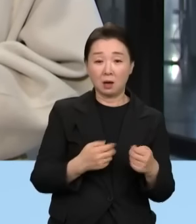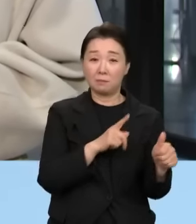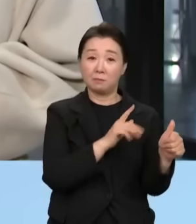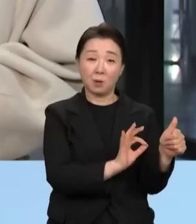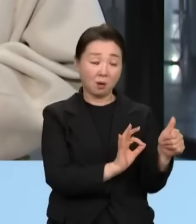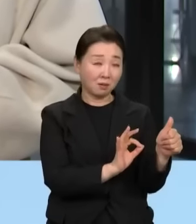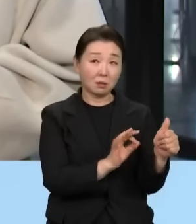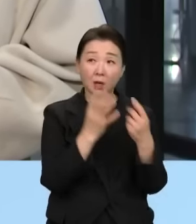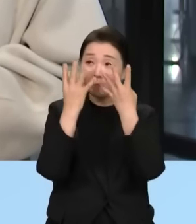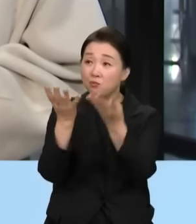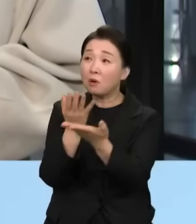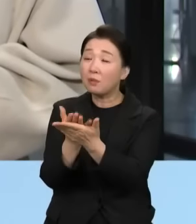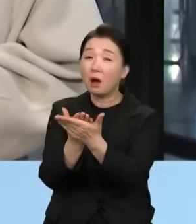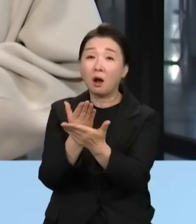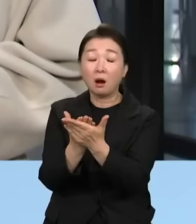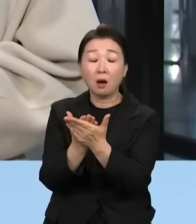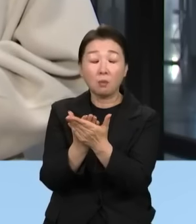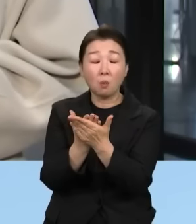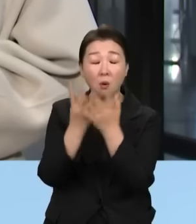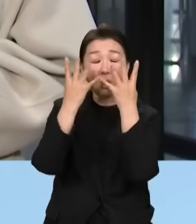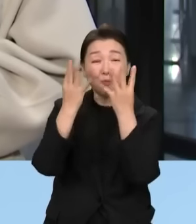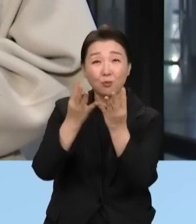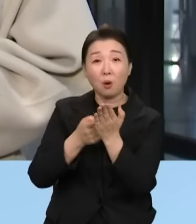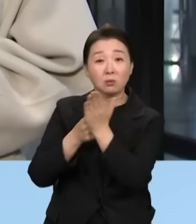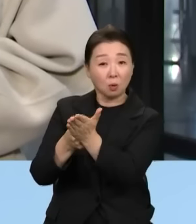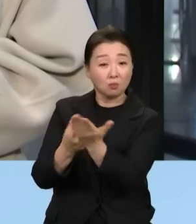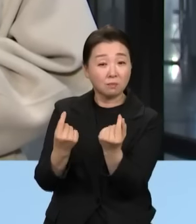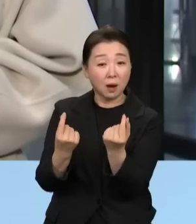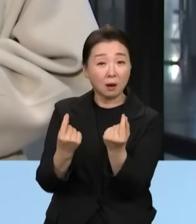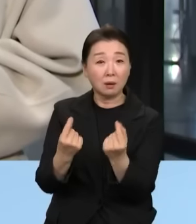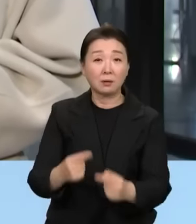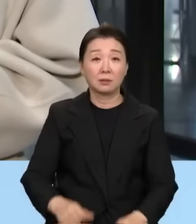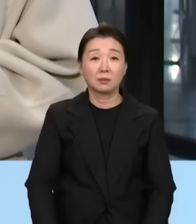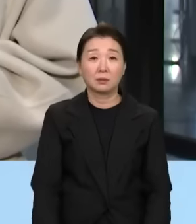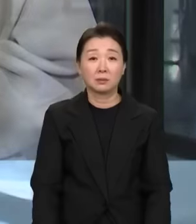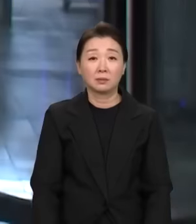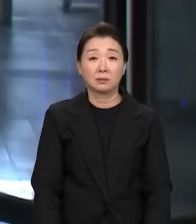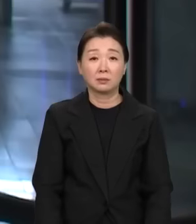자신을 풀어달라고 오늘 구속 적부심을 청구하지 않았습니까?